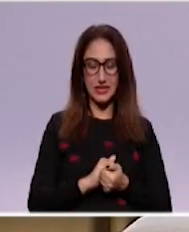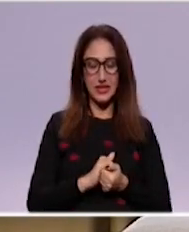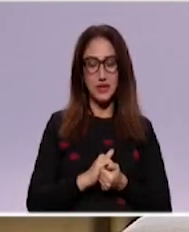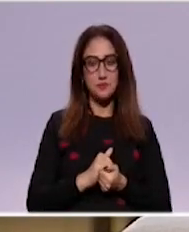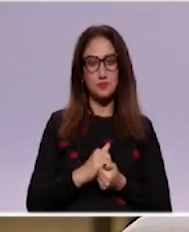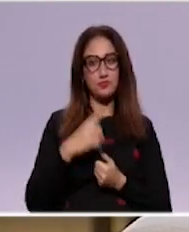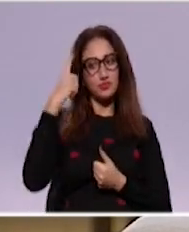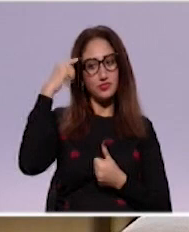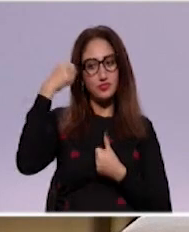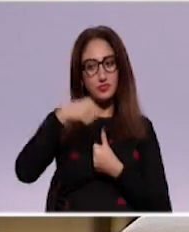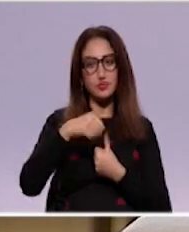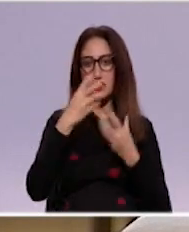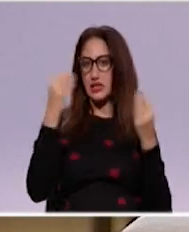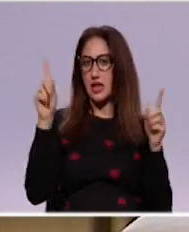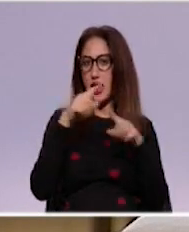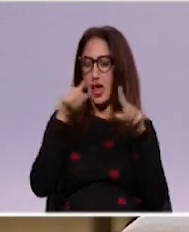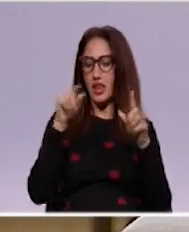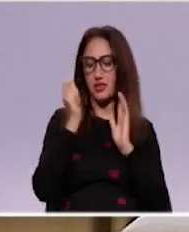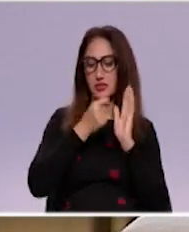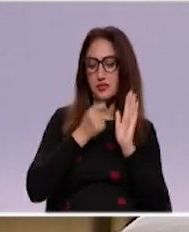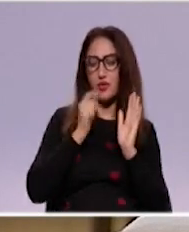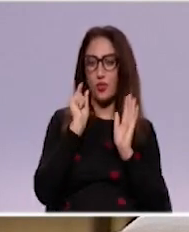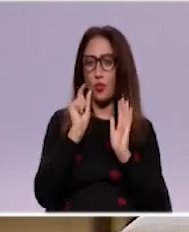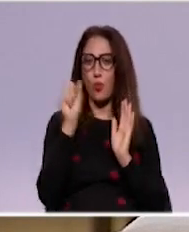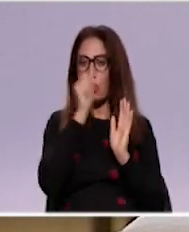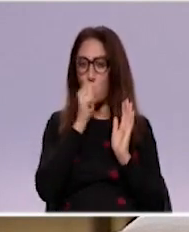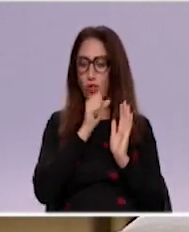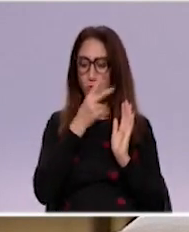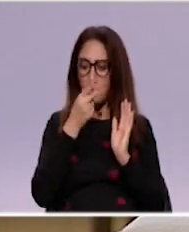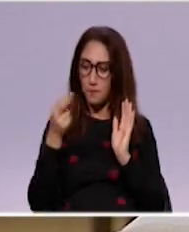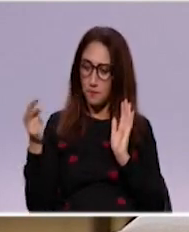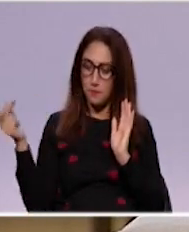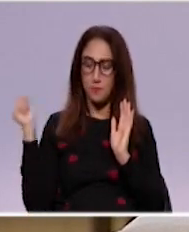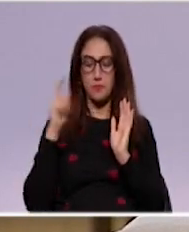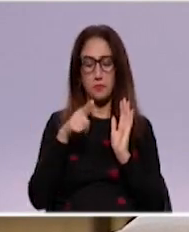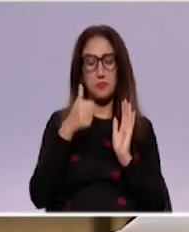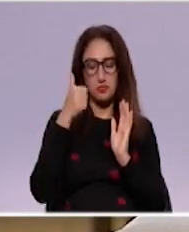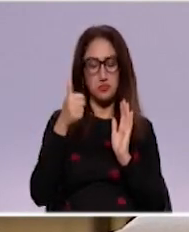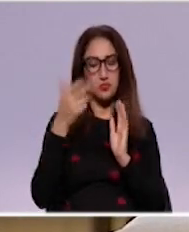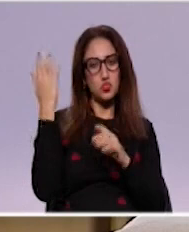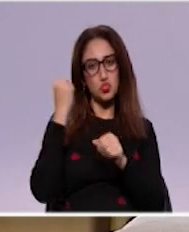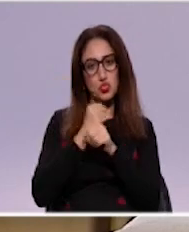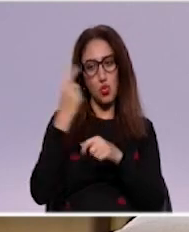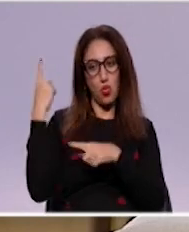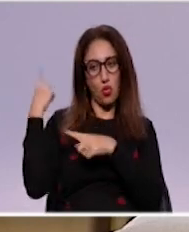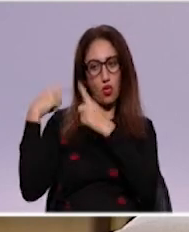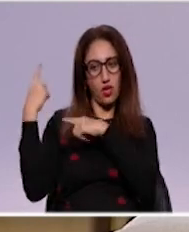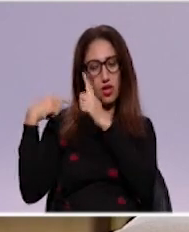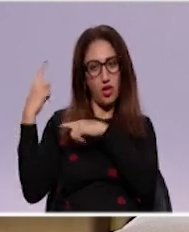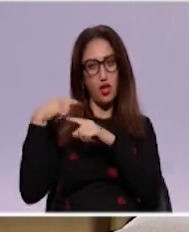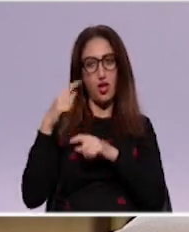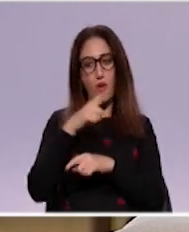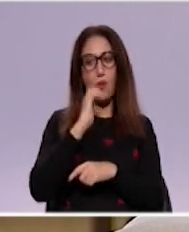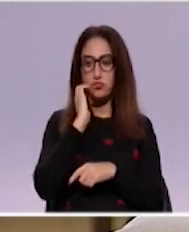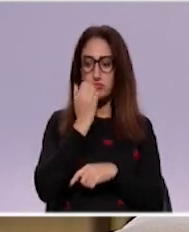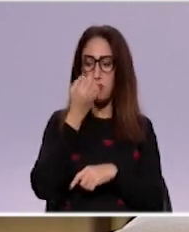موسيقى وألحانه وكلام أغاني وأداء المطربين والمطربات اللي اتعاملوا معاه، مشواره الحقيقة حكاية حب طويلة كلها إصرار،